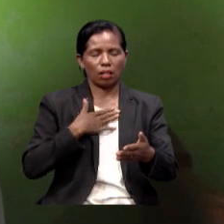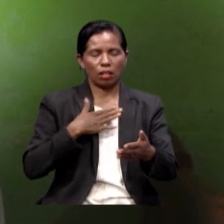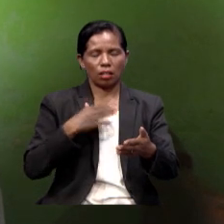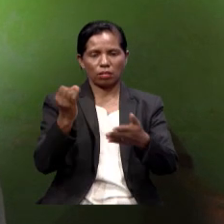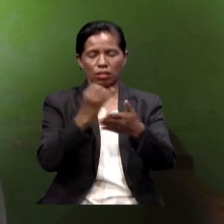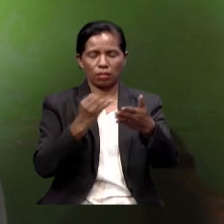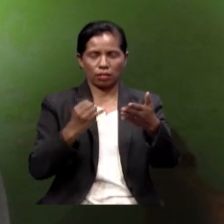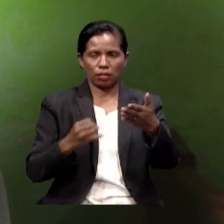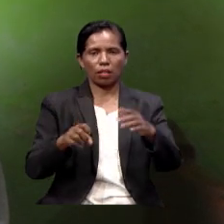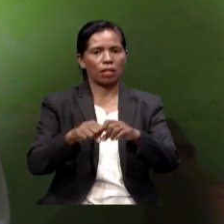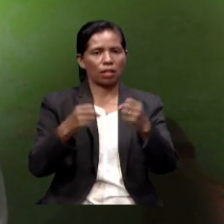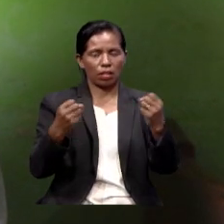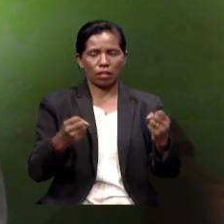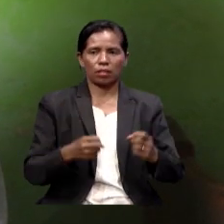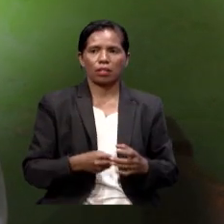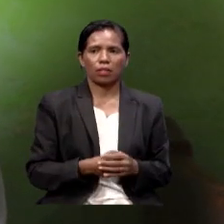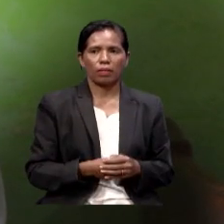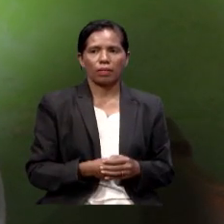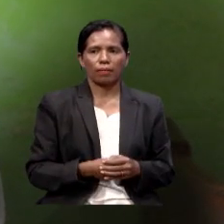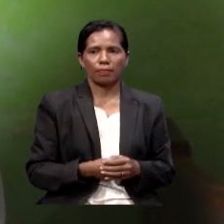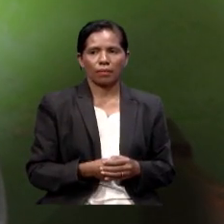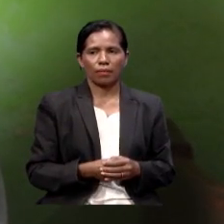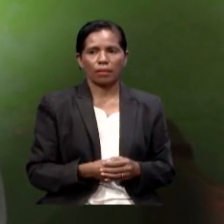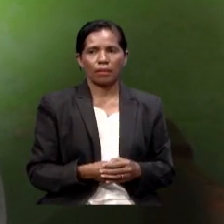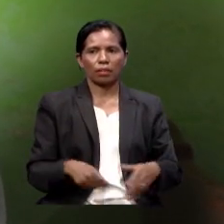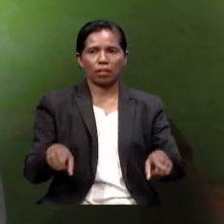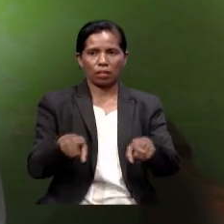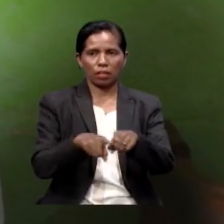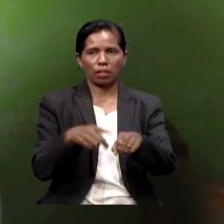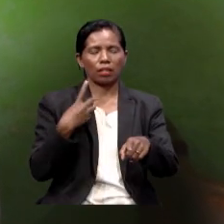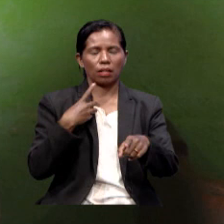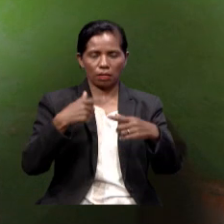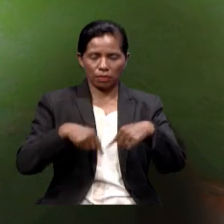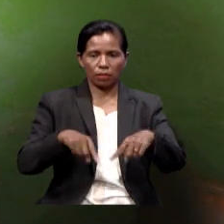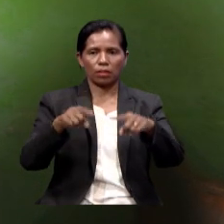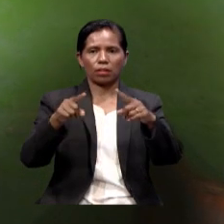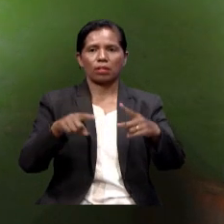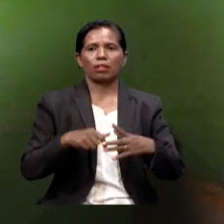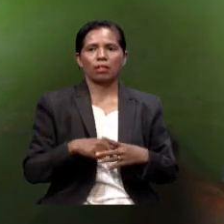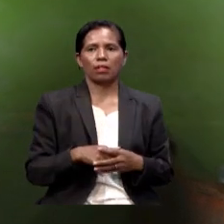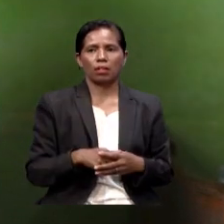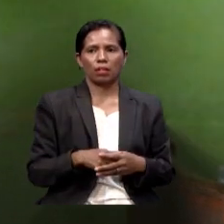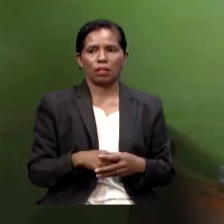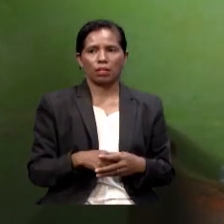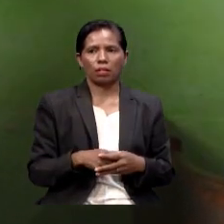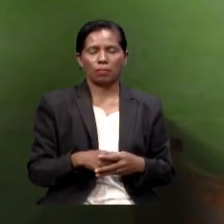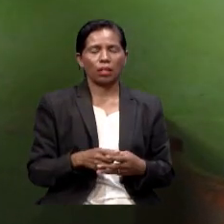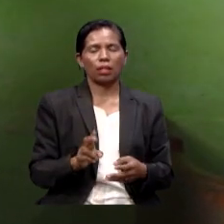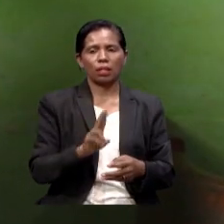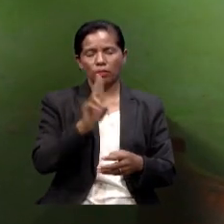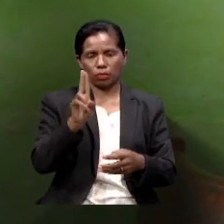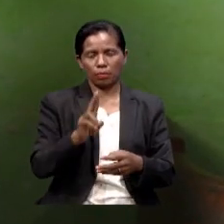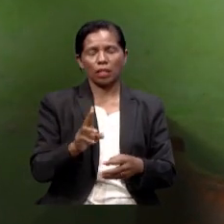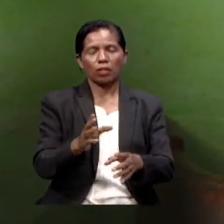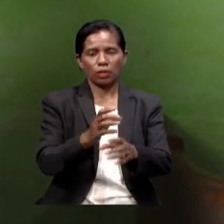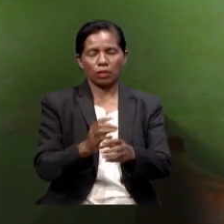Mac ne hati ana be hau be ini dia antau hanya sana ya nanti kami feel apa kami ba kami beli aran saja ini mau